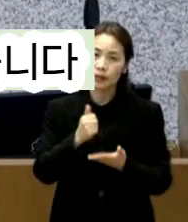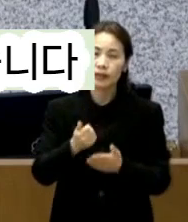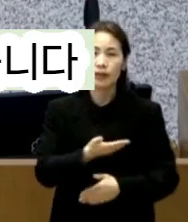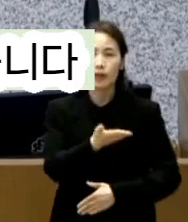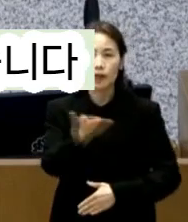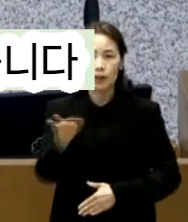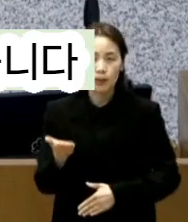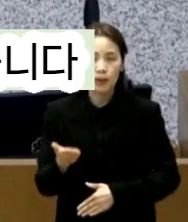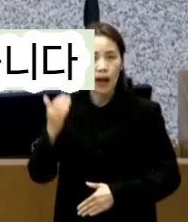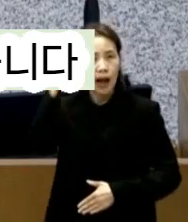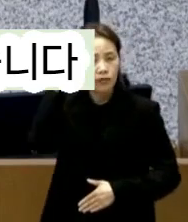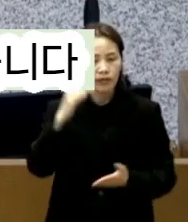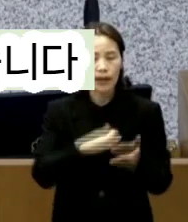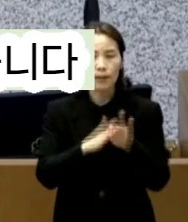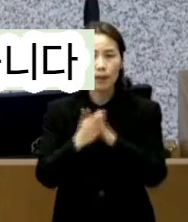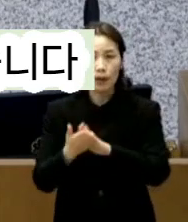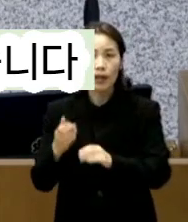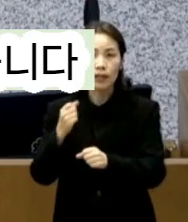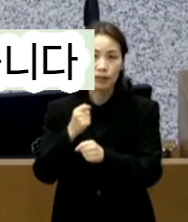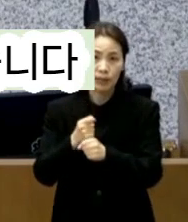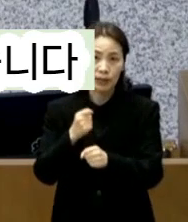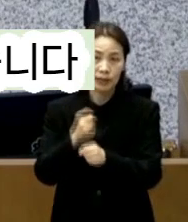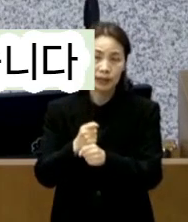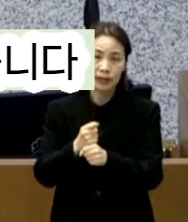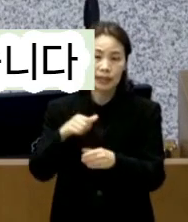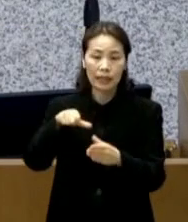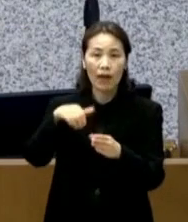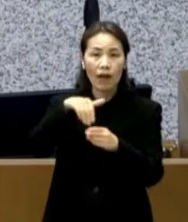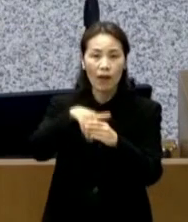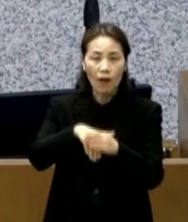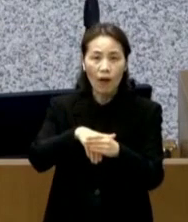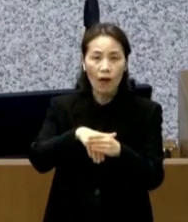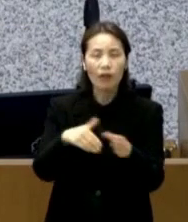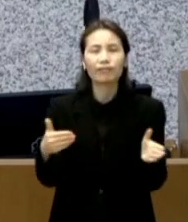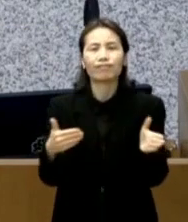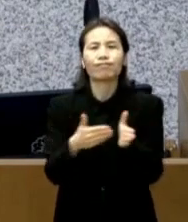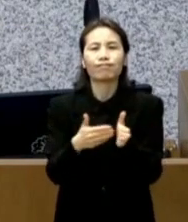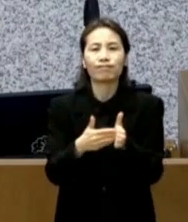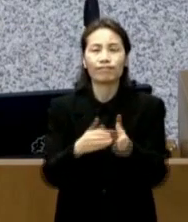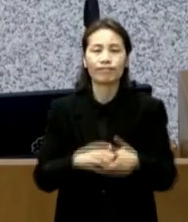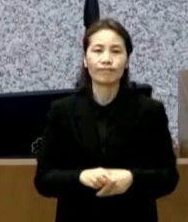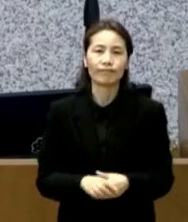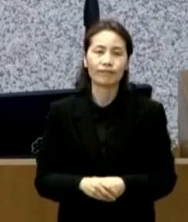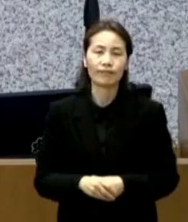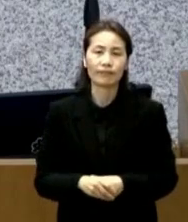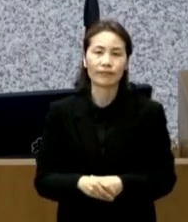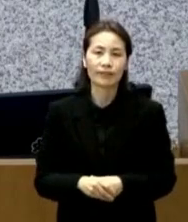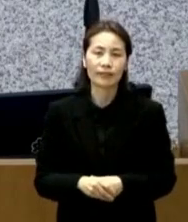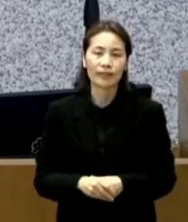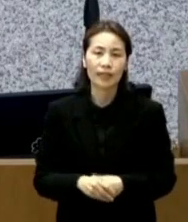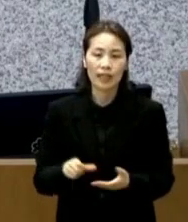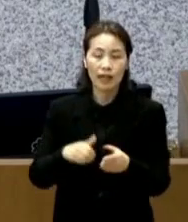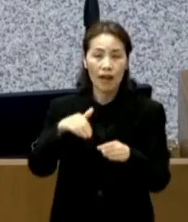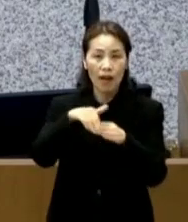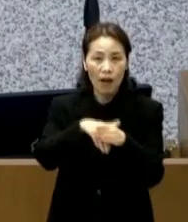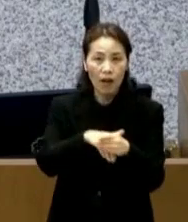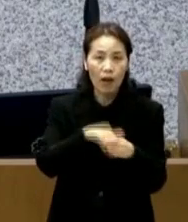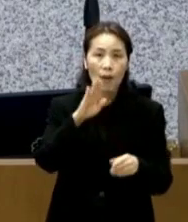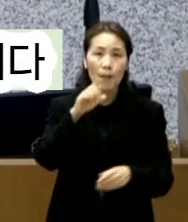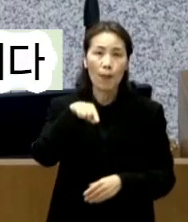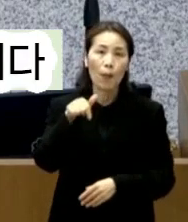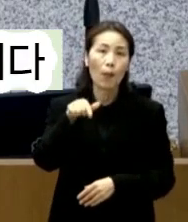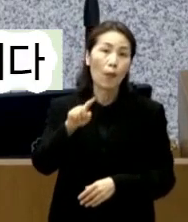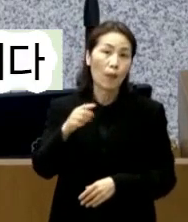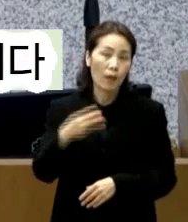대한민국의 변화를 만드는 선거의 계절이 지났습니다. 지난 4월 10일 총선과 함께 치러진 보궐선거를